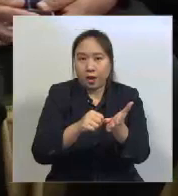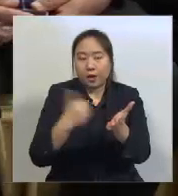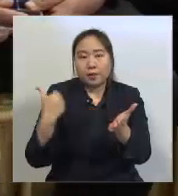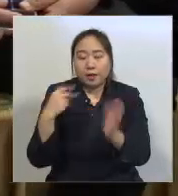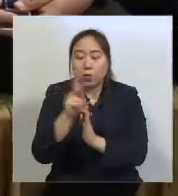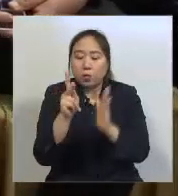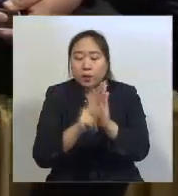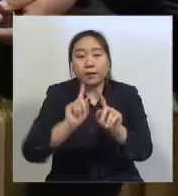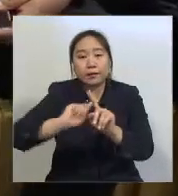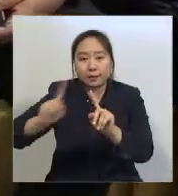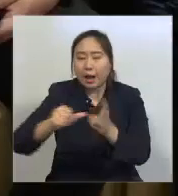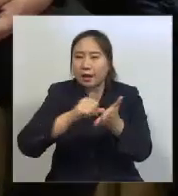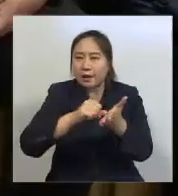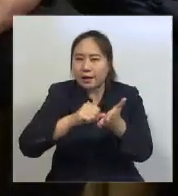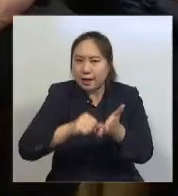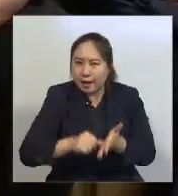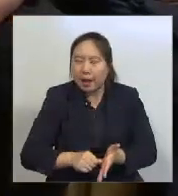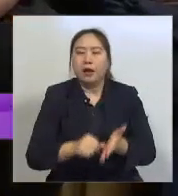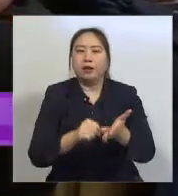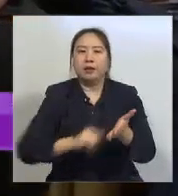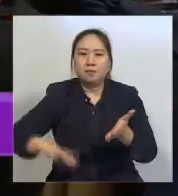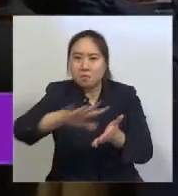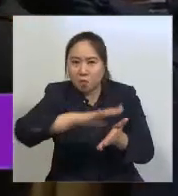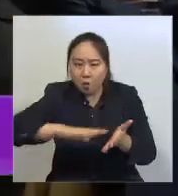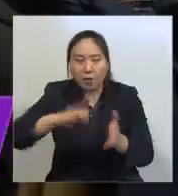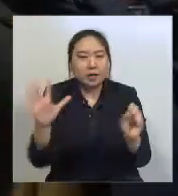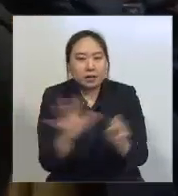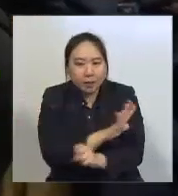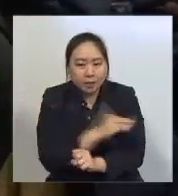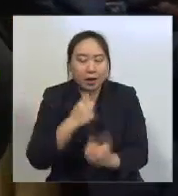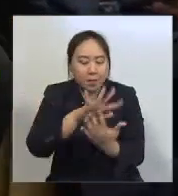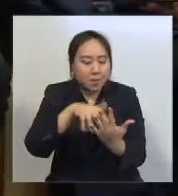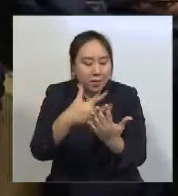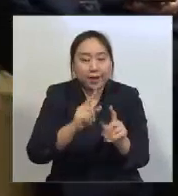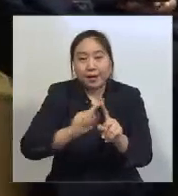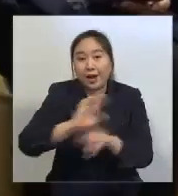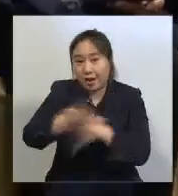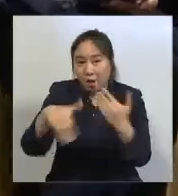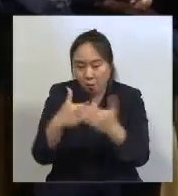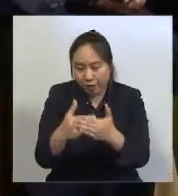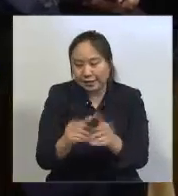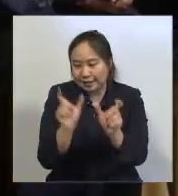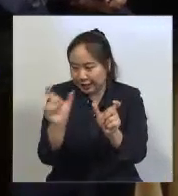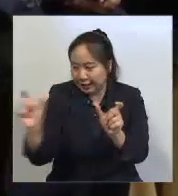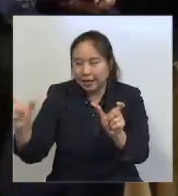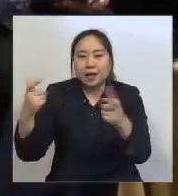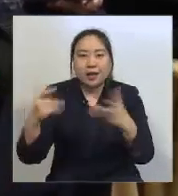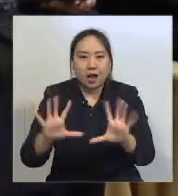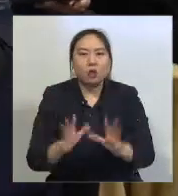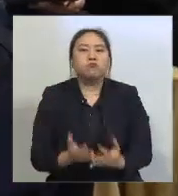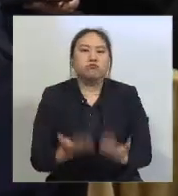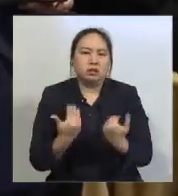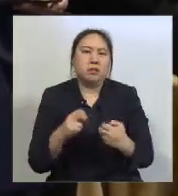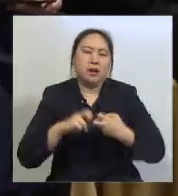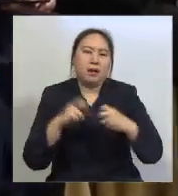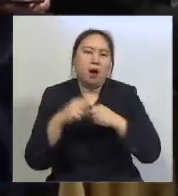ปรับปรุงกฎหมายต่างๆให้มีความครอบคลุมและก็บรรจุไว้ในแผนการปฏิรูปทุกด้านแล้วแต่ก็ยอมรับนะครับว่าการแก้ปัญ